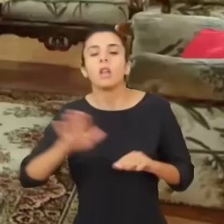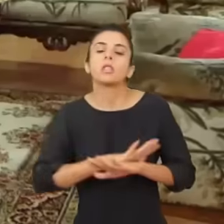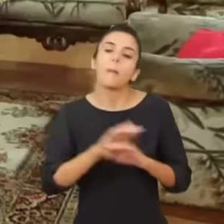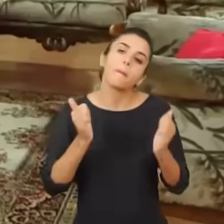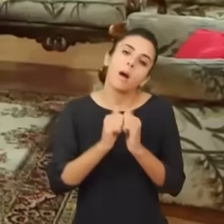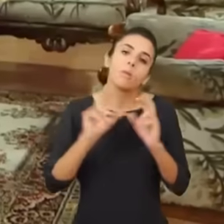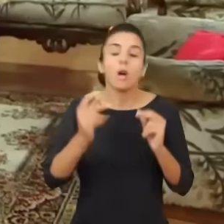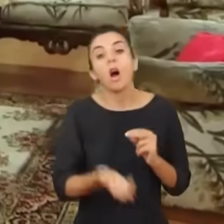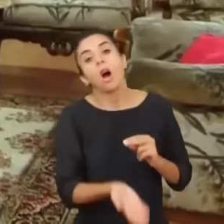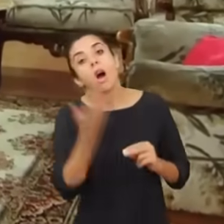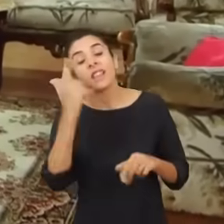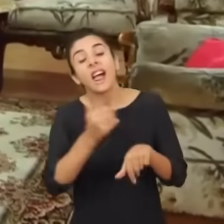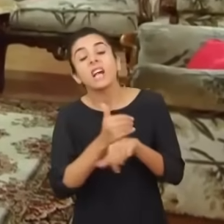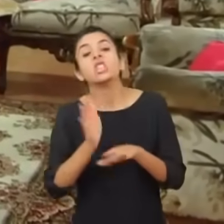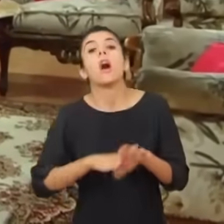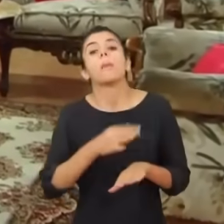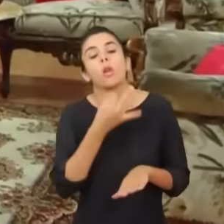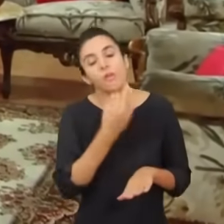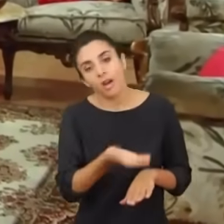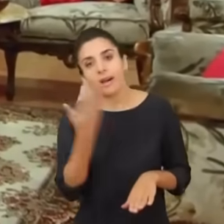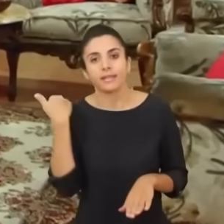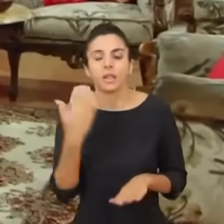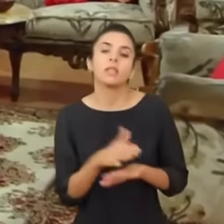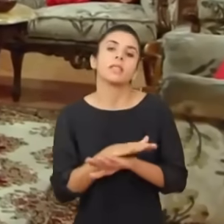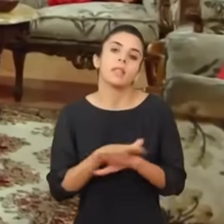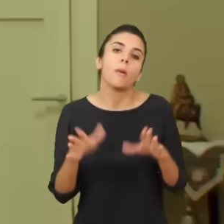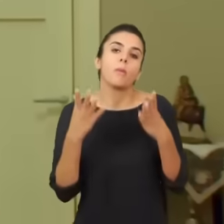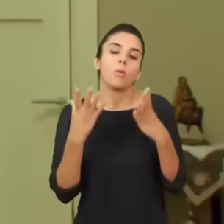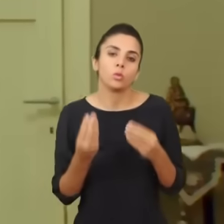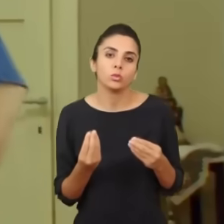halde yatalım. Hadi sen de geç kalma hayatım. Tamam.